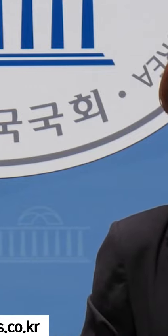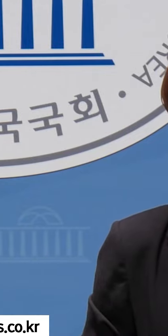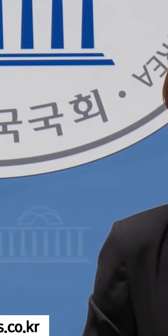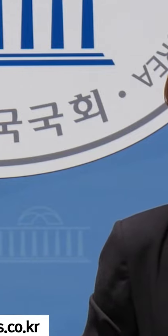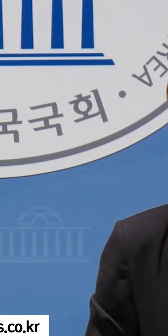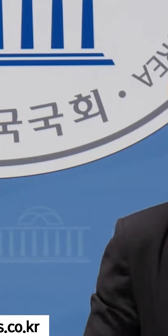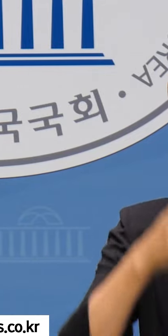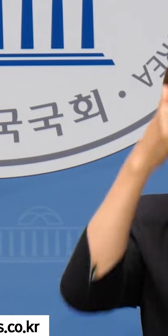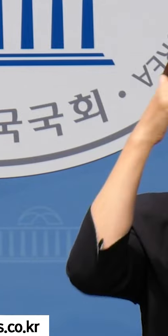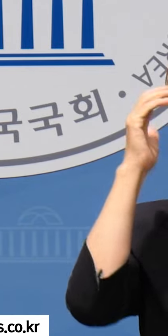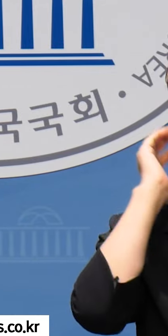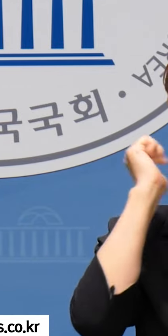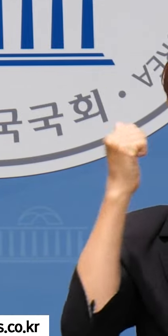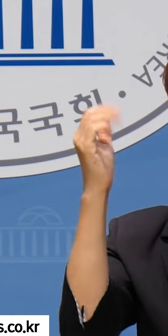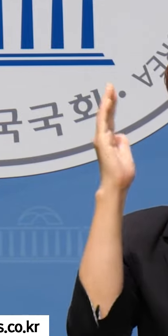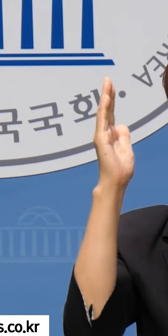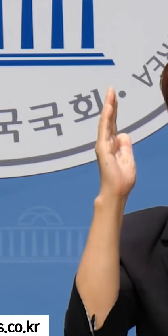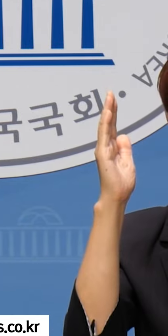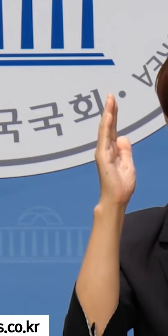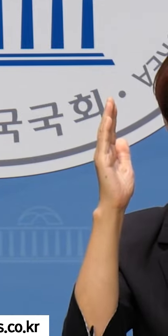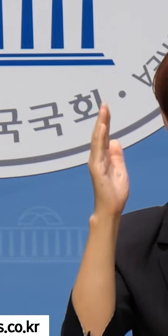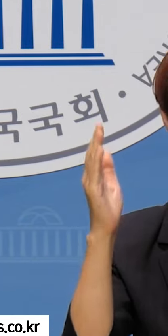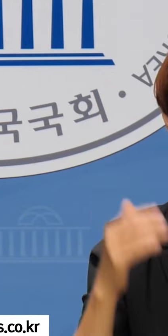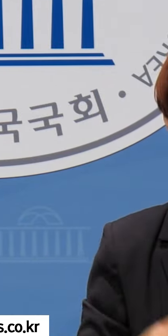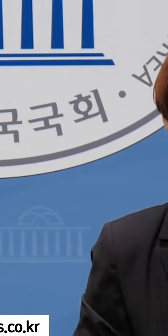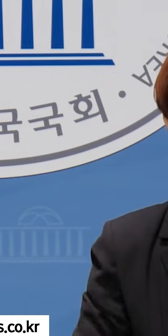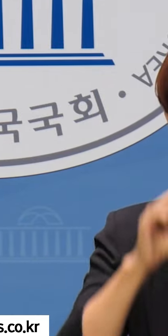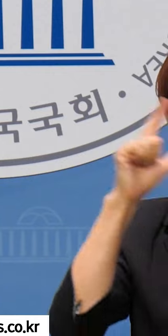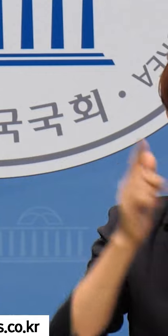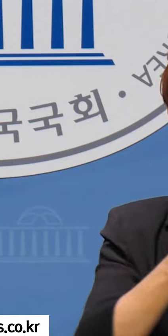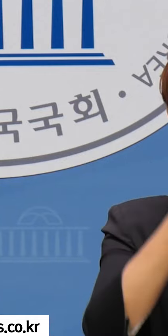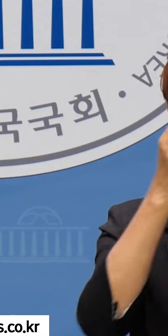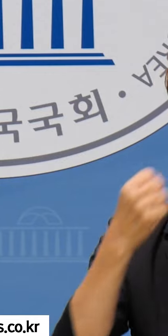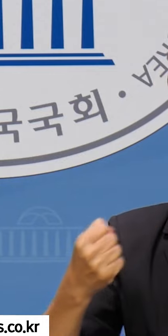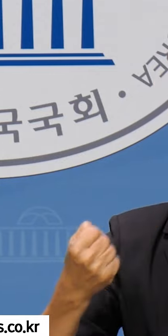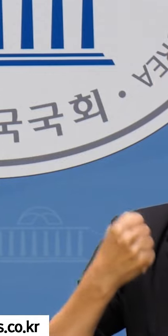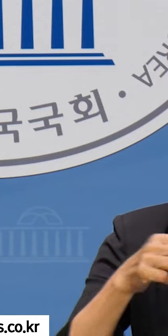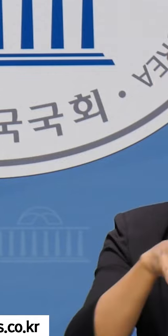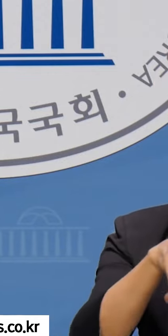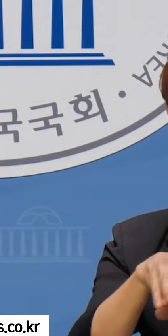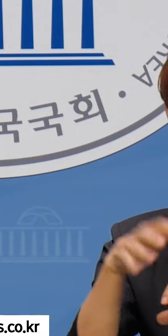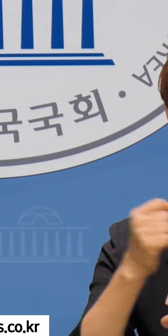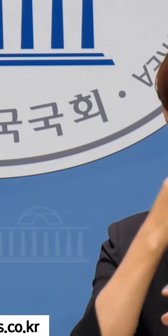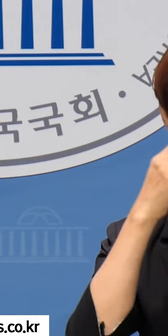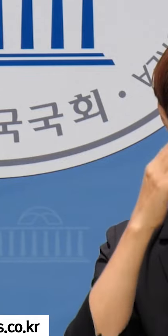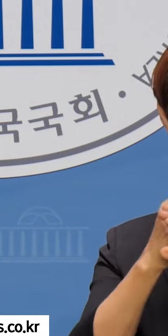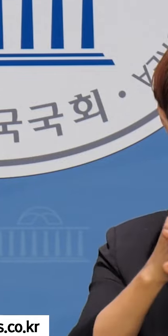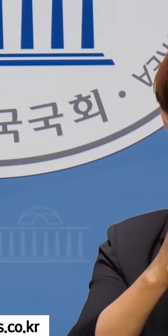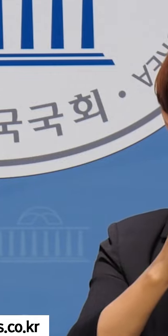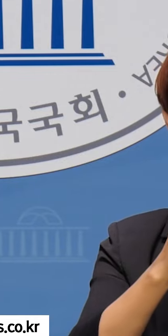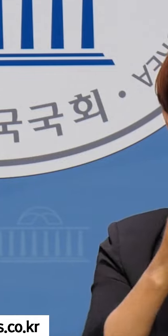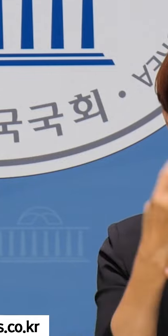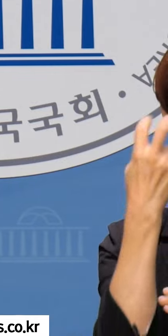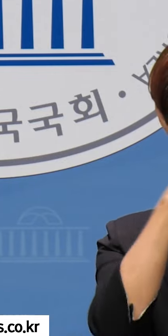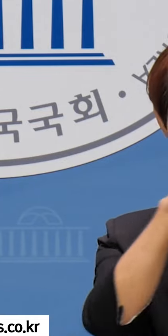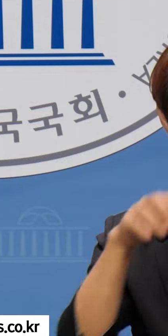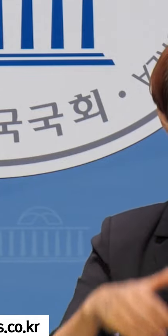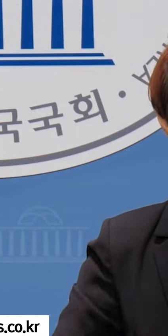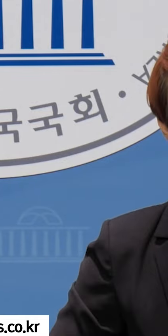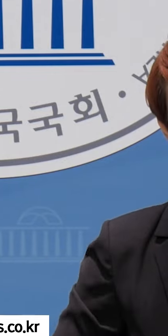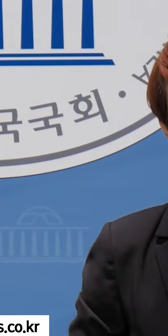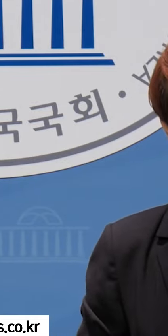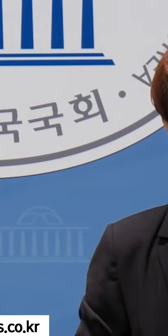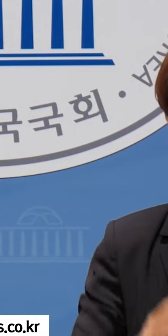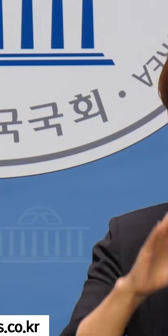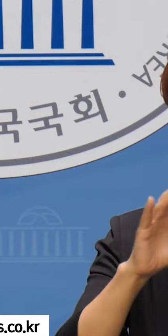노무현 대통령께서 말씀하셨던 대로 깨어있는 시민의 조직된 힘으로 민주주의를 지켜야 합니다.